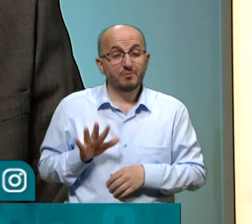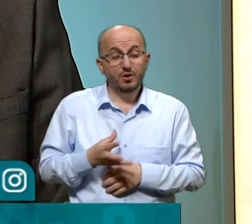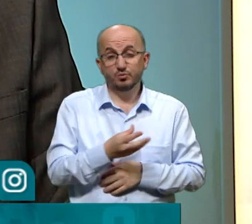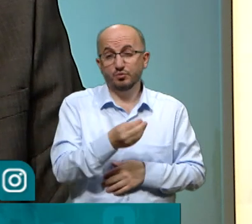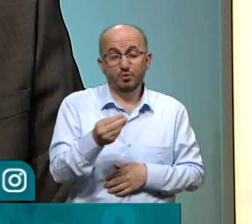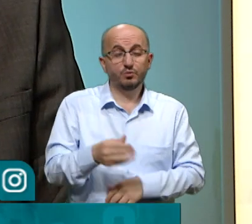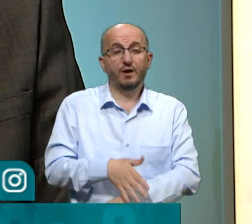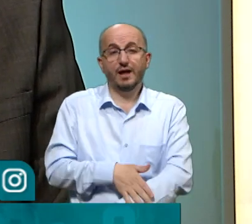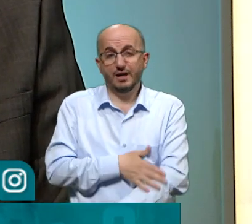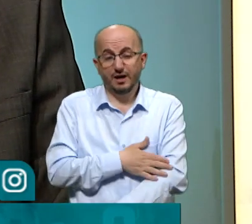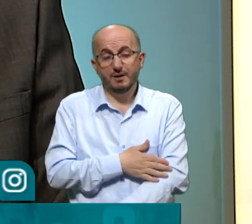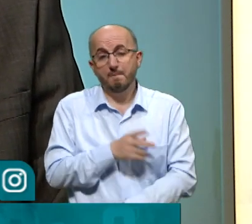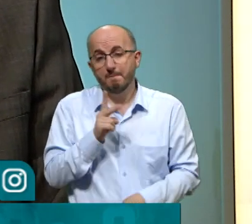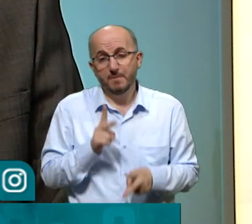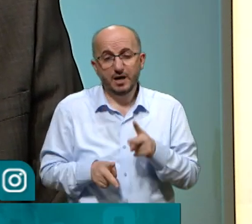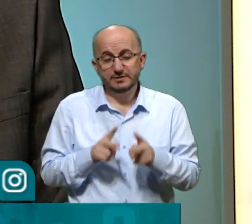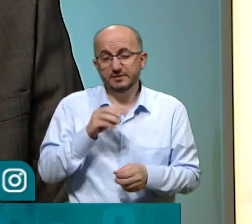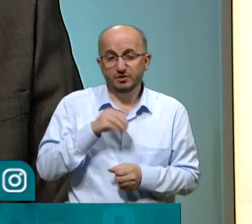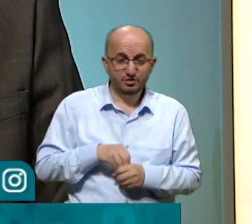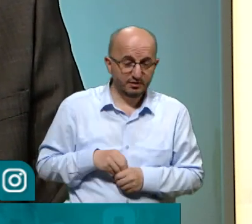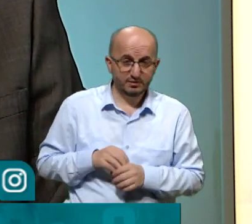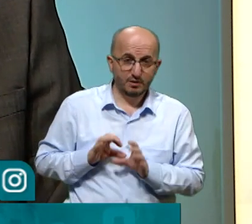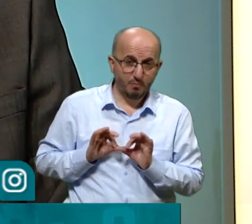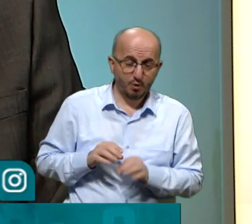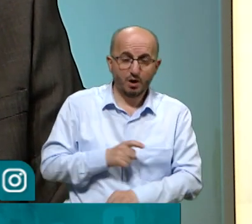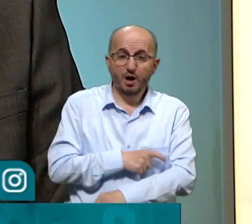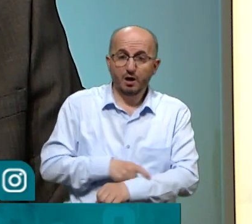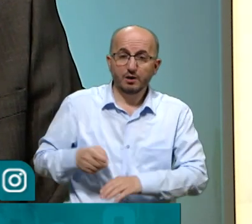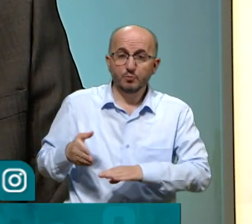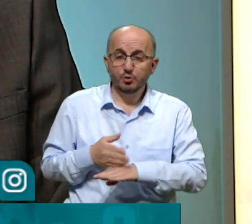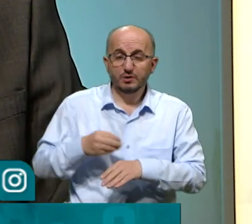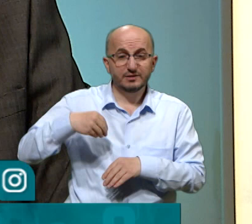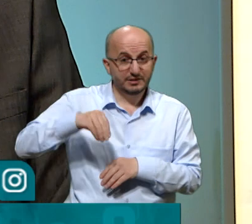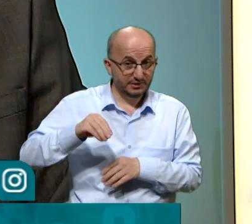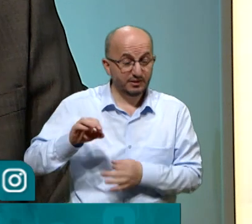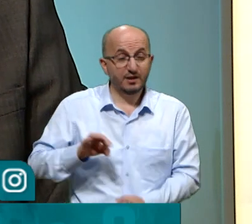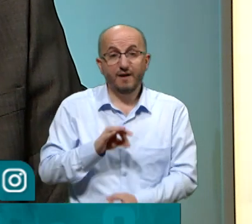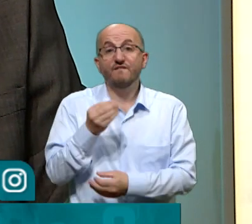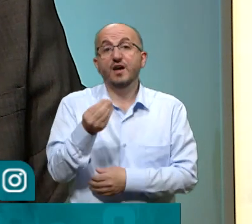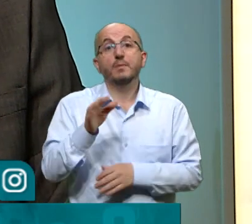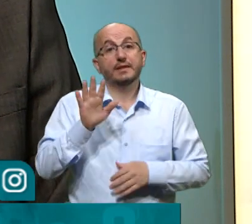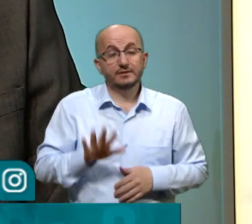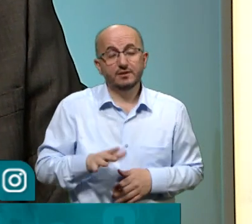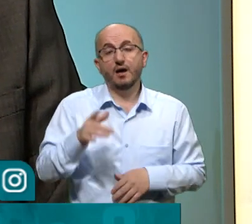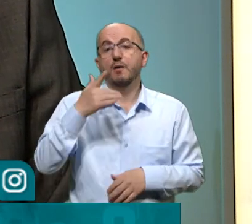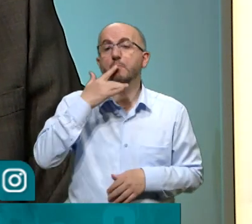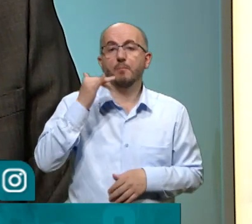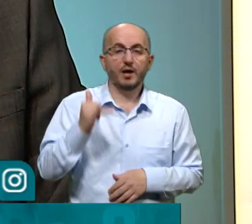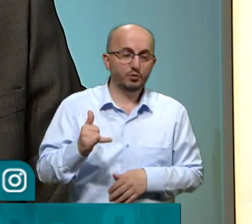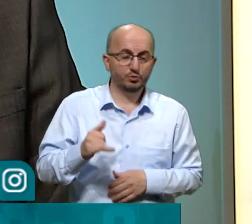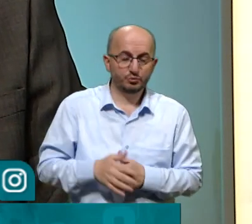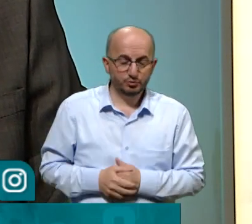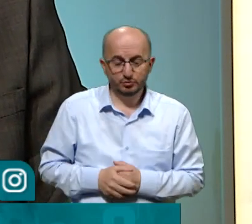helal bazen da içerisinde bu şekil haram ürünleri satanlara vermek ise nedir mekruhtur